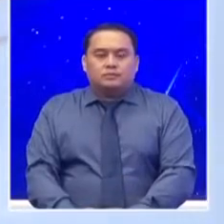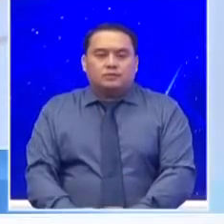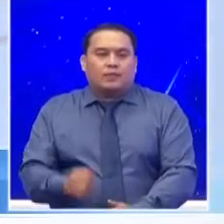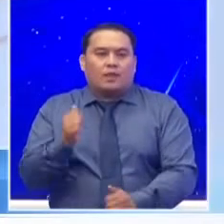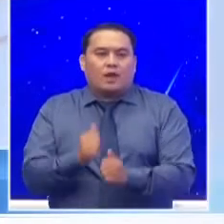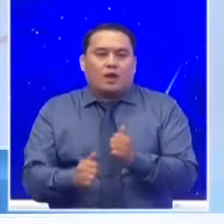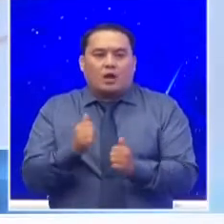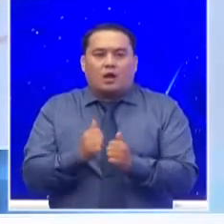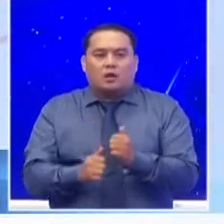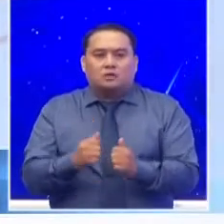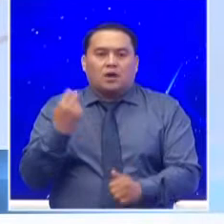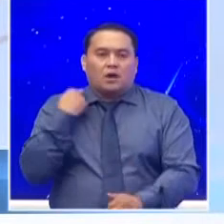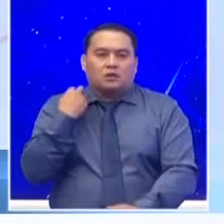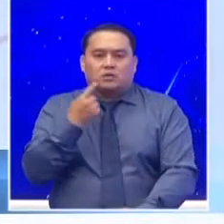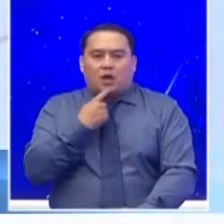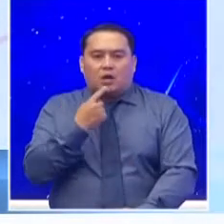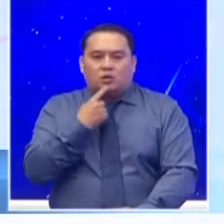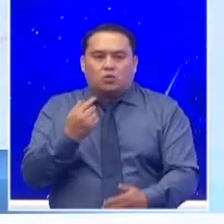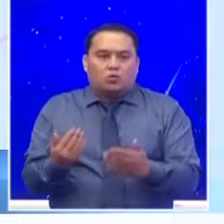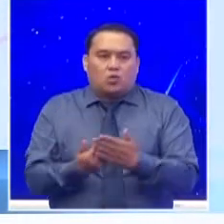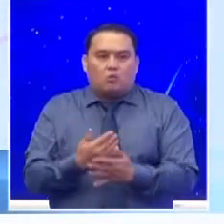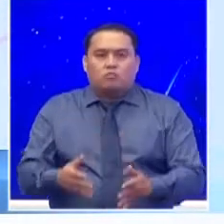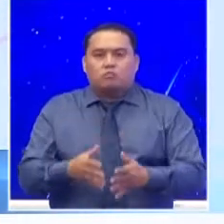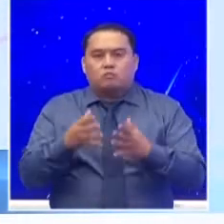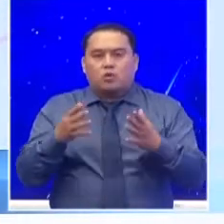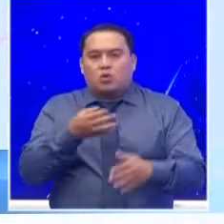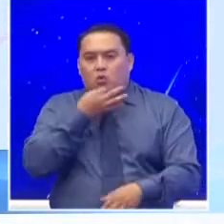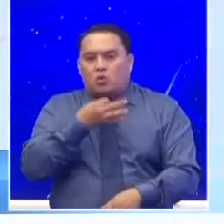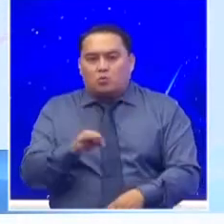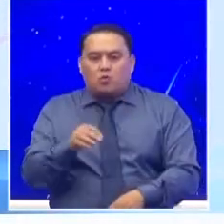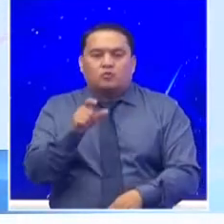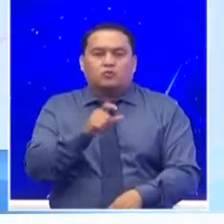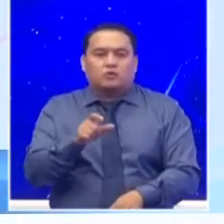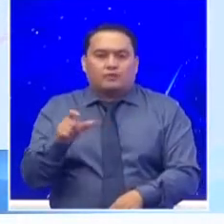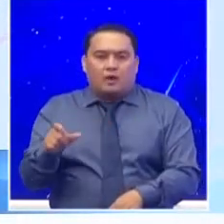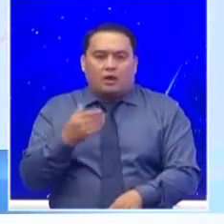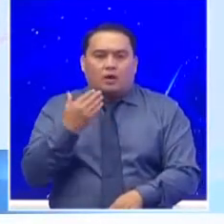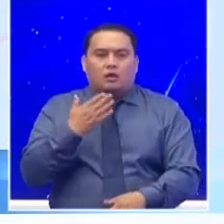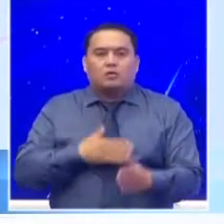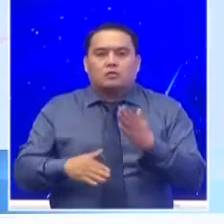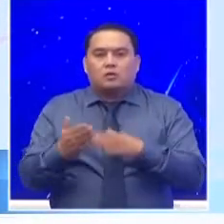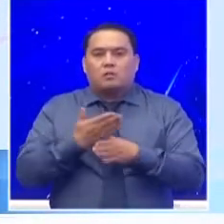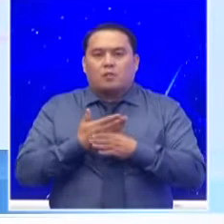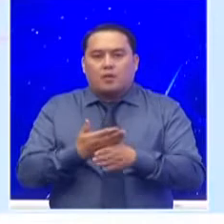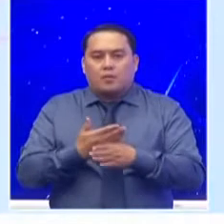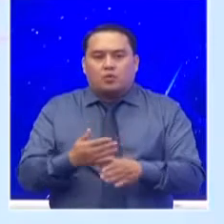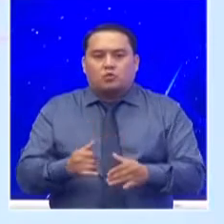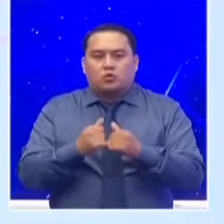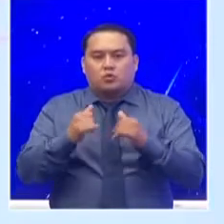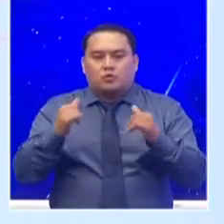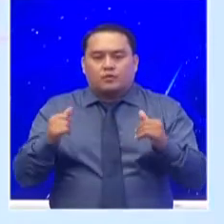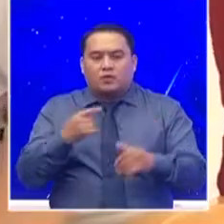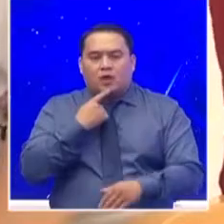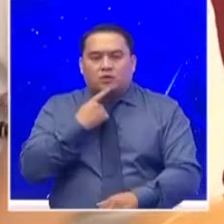Каждый может освоить английский язык, и в современном мире это большой плюс для любого рода деятельности. Я рад помочь молодежи расширить свои